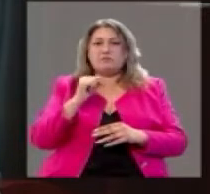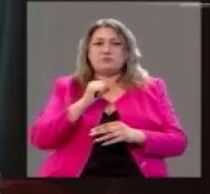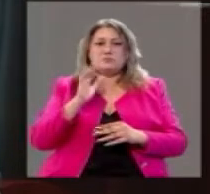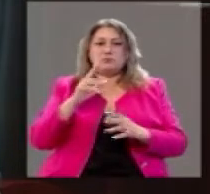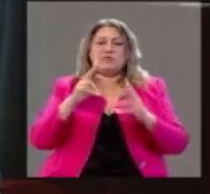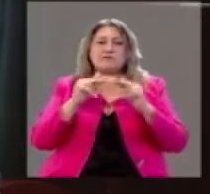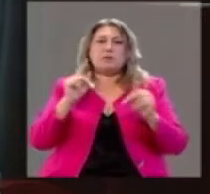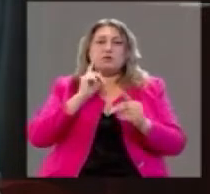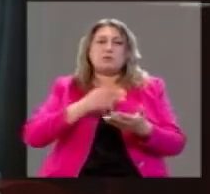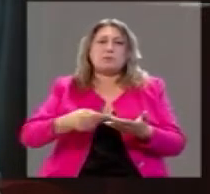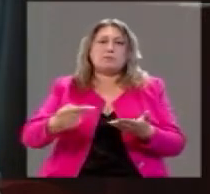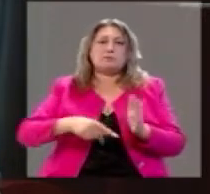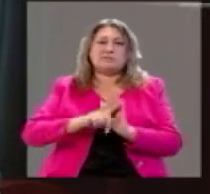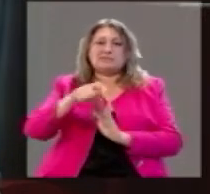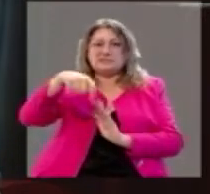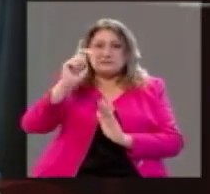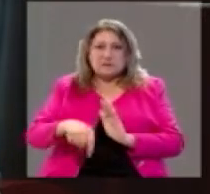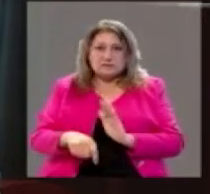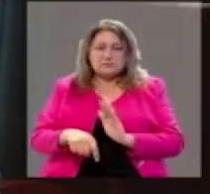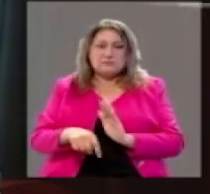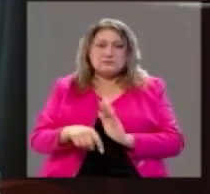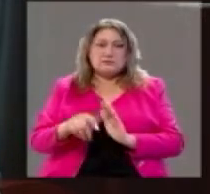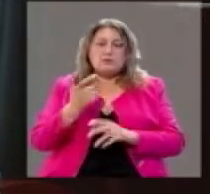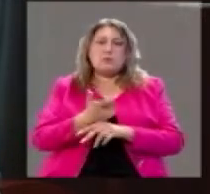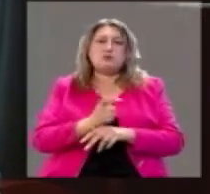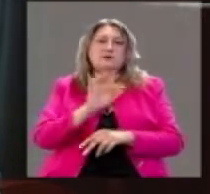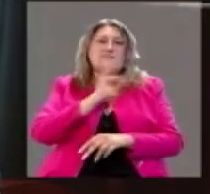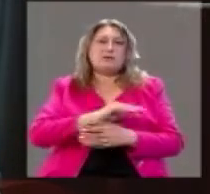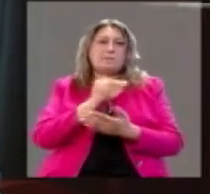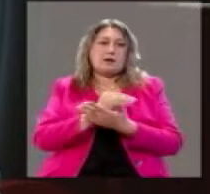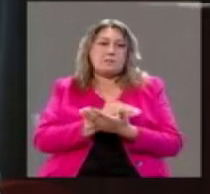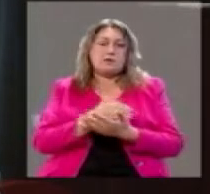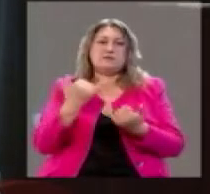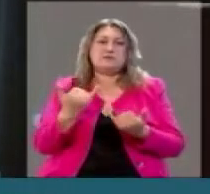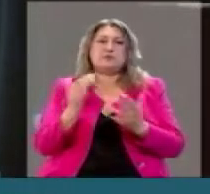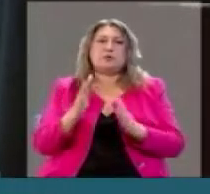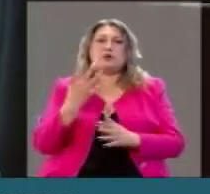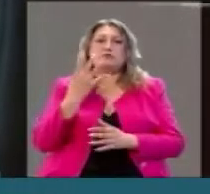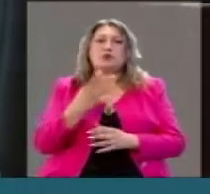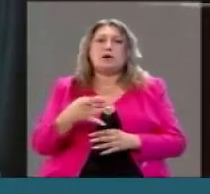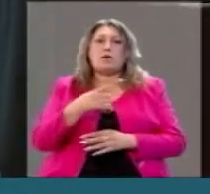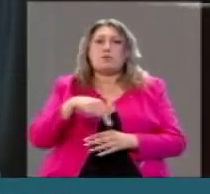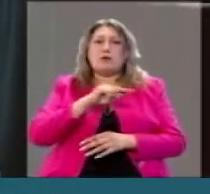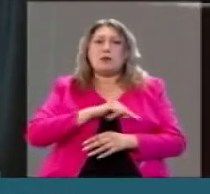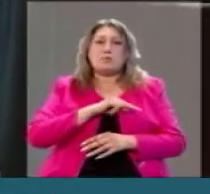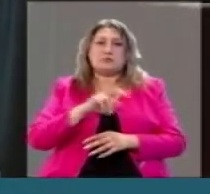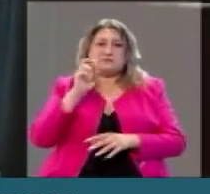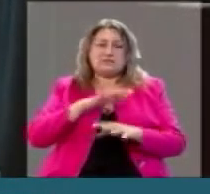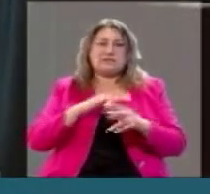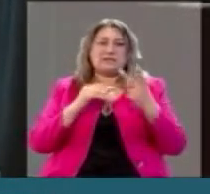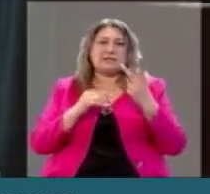Дворце молодежи подписать уже старт дать. Очень выгодная программа. Она сегодня действует только в четырех регионах страны.